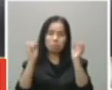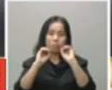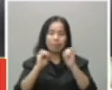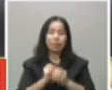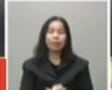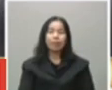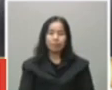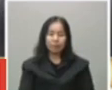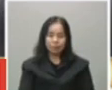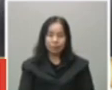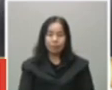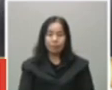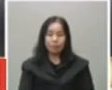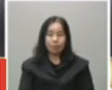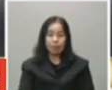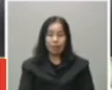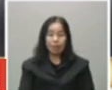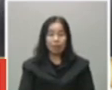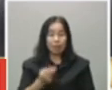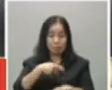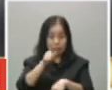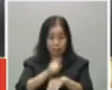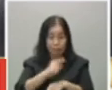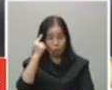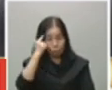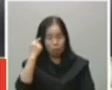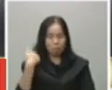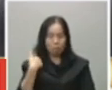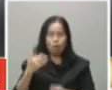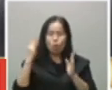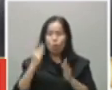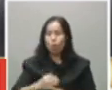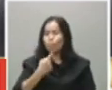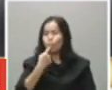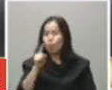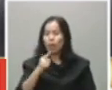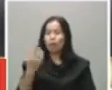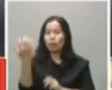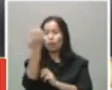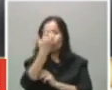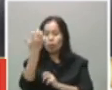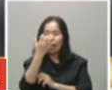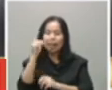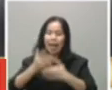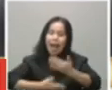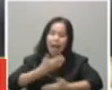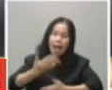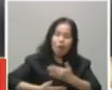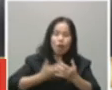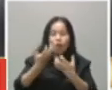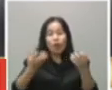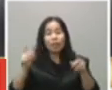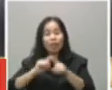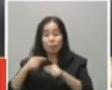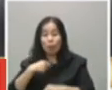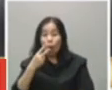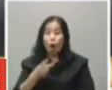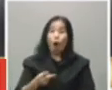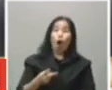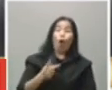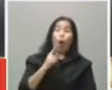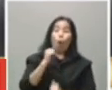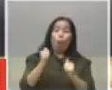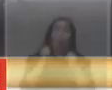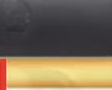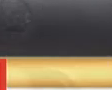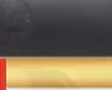ท่านประธานครับเคยฟังคำอุทานยอดฮิตของทีวีไดเรกต์ไหมครับโอ้จอร์จมันย